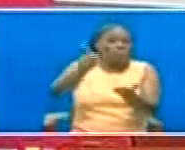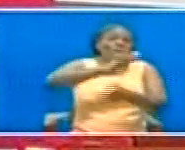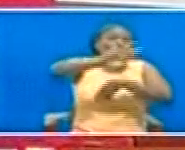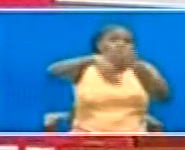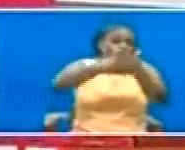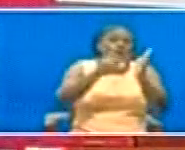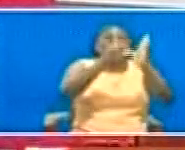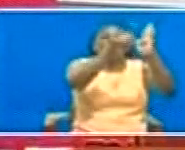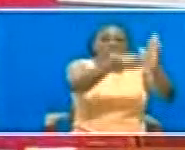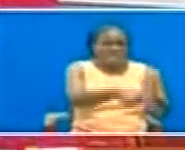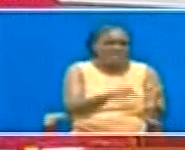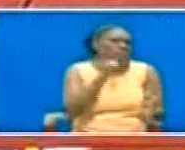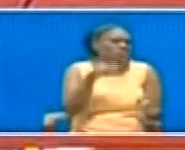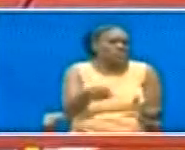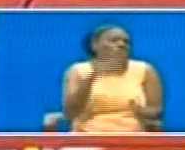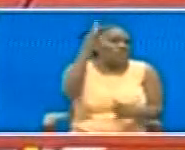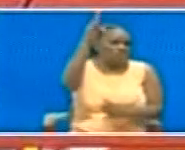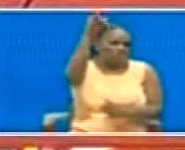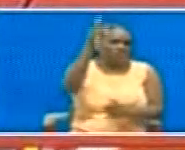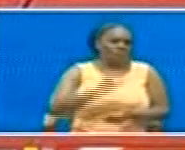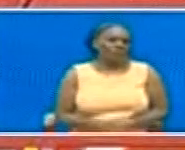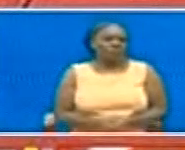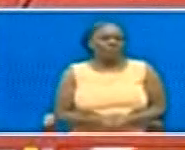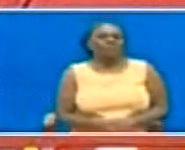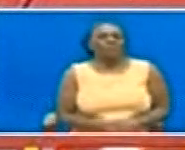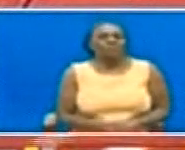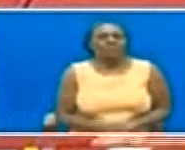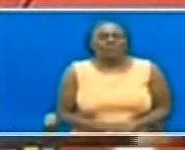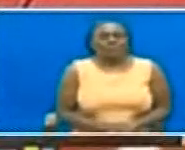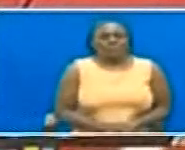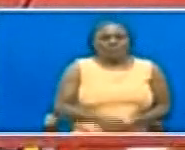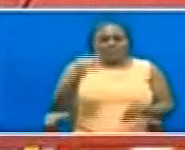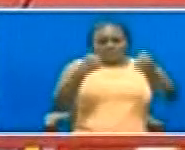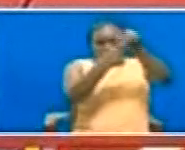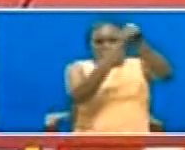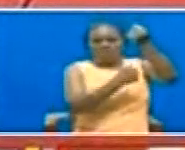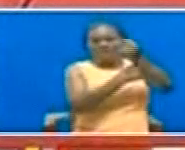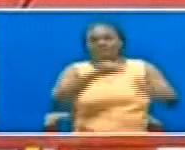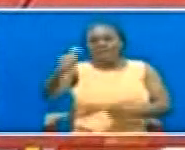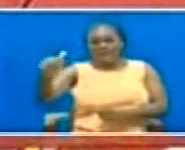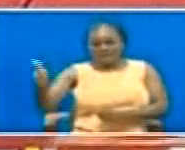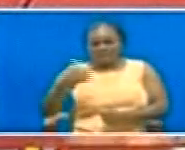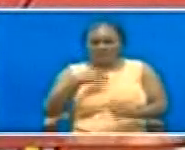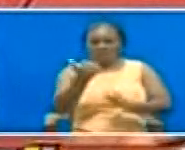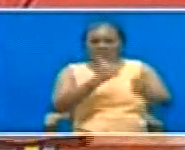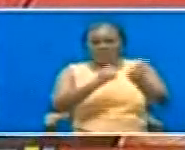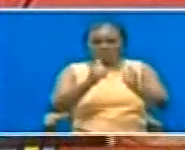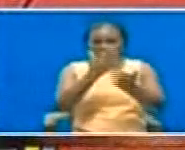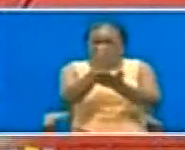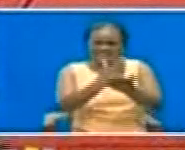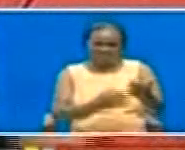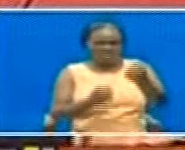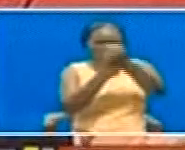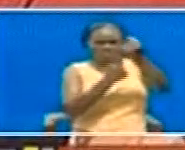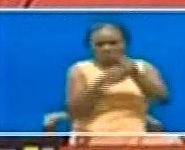hivyo, pengine siku soso utarajie kwamba pengine zuku. Yeah. Najua wafadhili wengine. Manike, kuna michezo, kuna baadhi ya michezo ambao kidogo